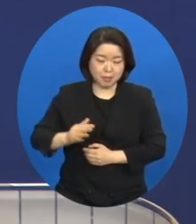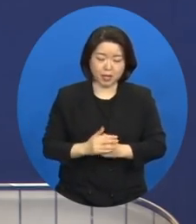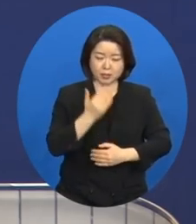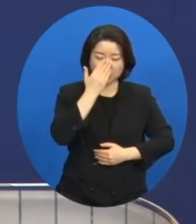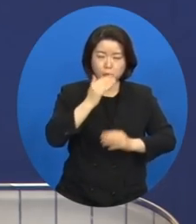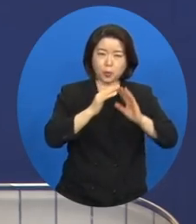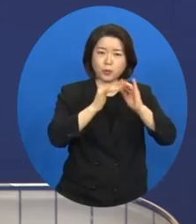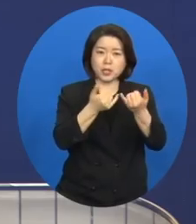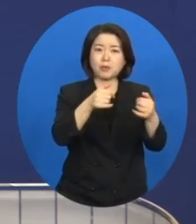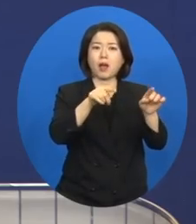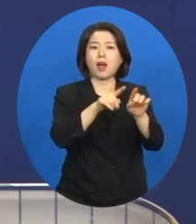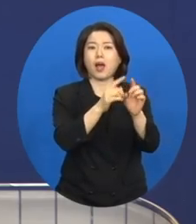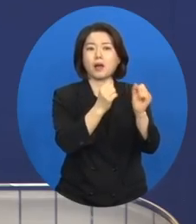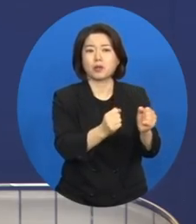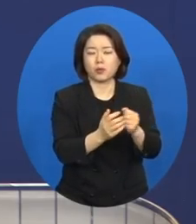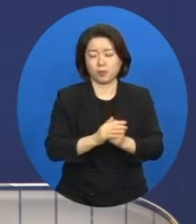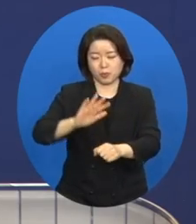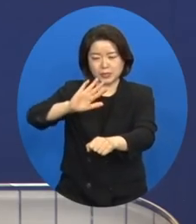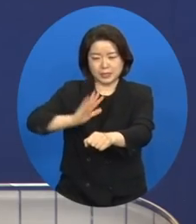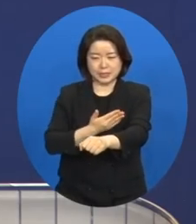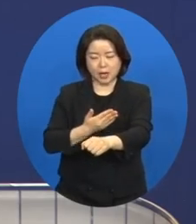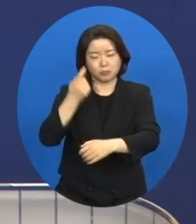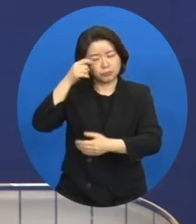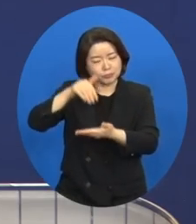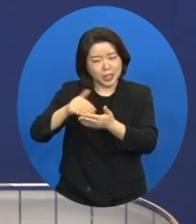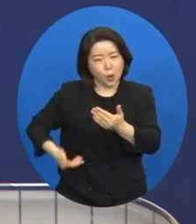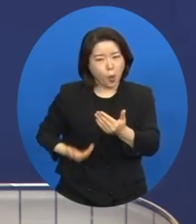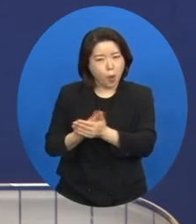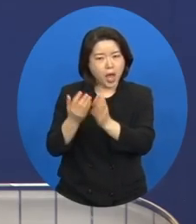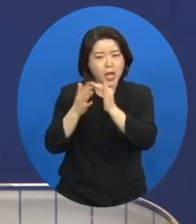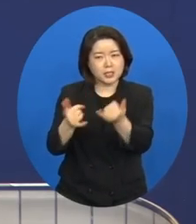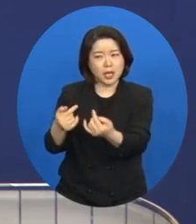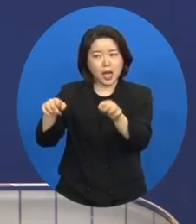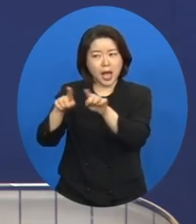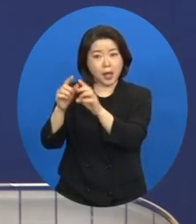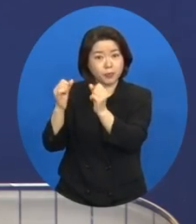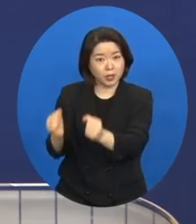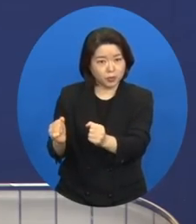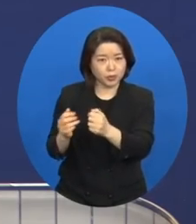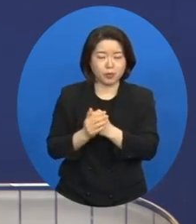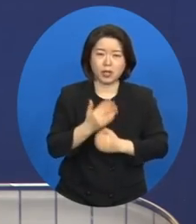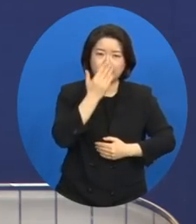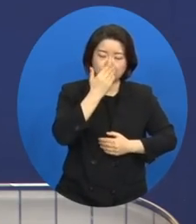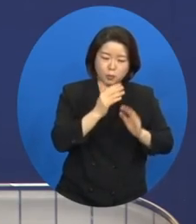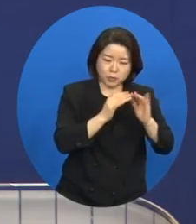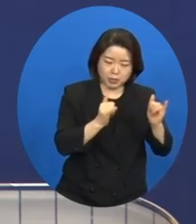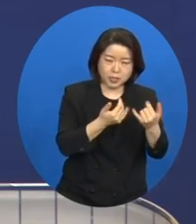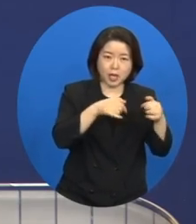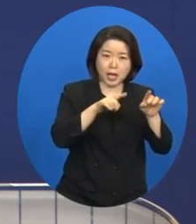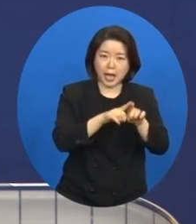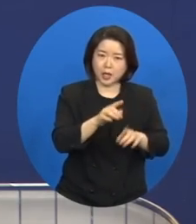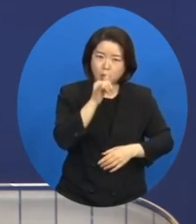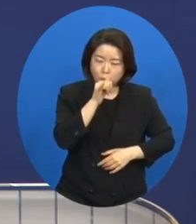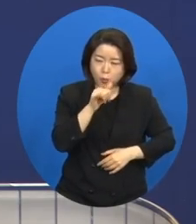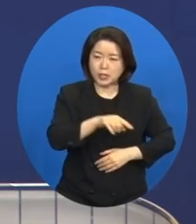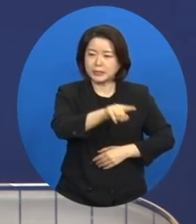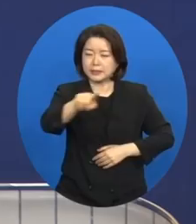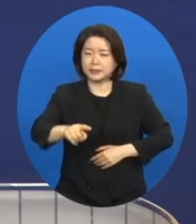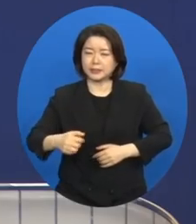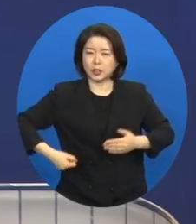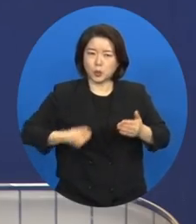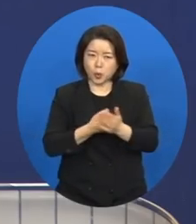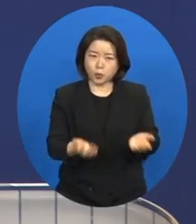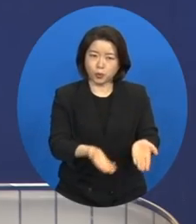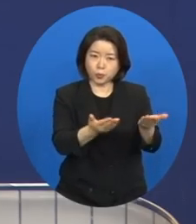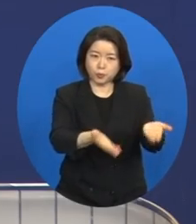겸손한 사람과도 함께 있고 잘못을 뉘우치고 회개하는 사람과도 함께 있다. 겸손한 사람과 함께 있으면서 그들에게 용기를